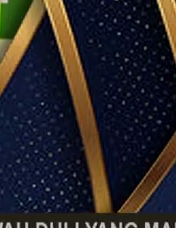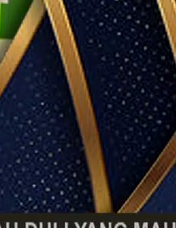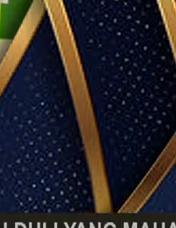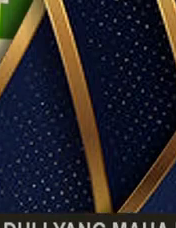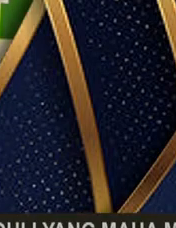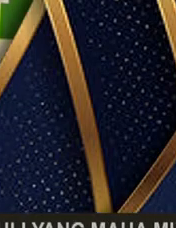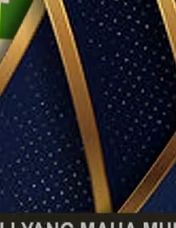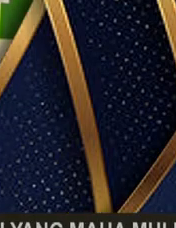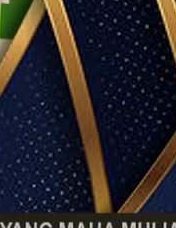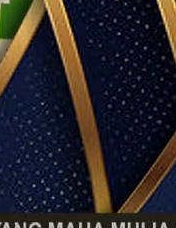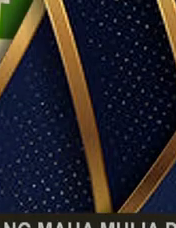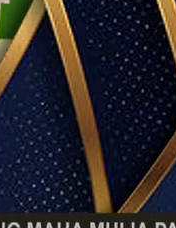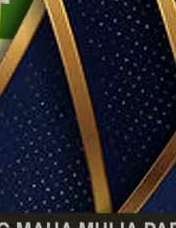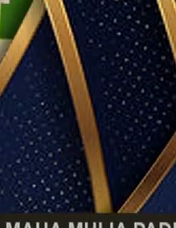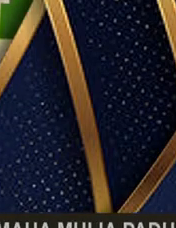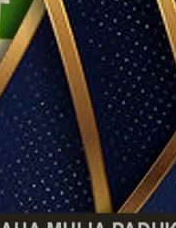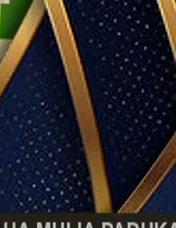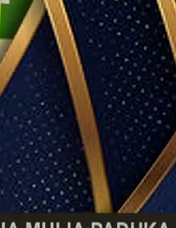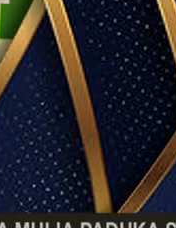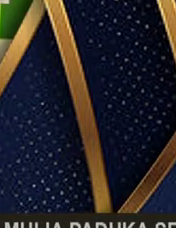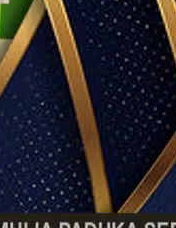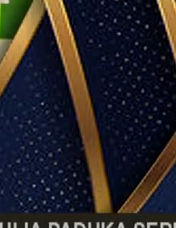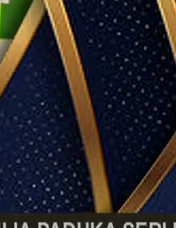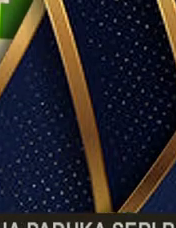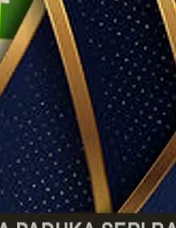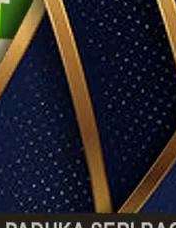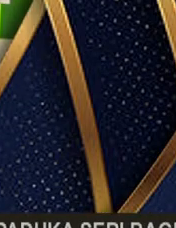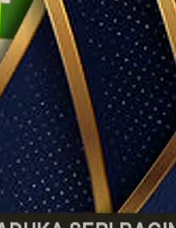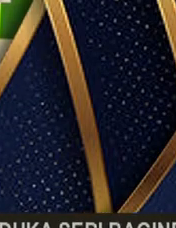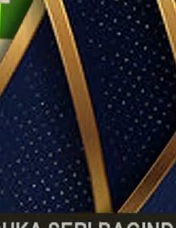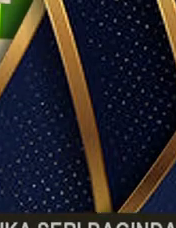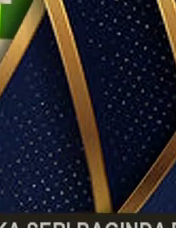175 tahun Taurat kebawah duli